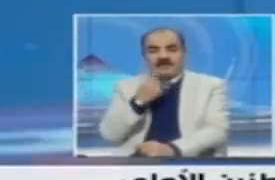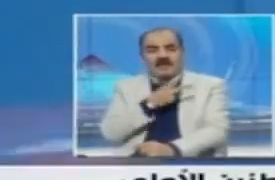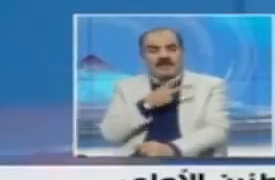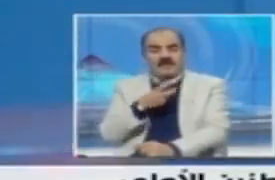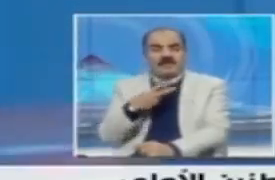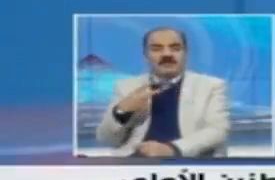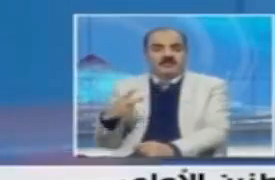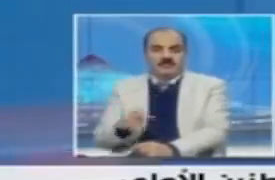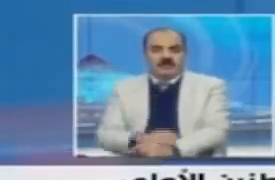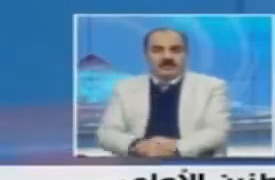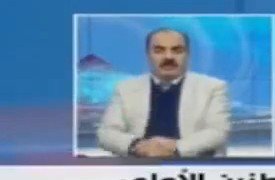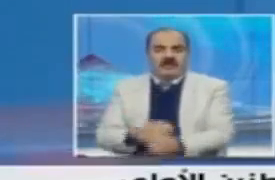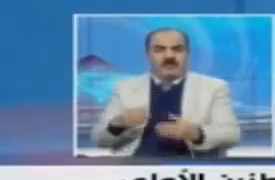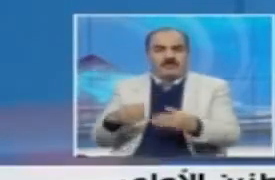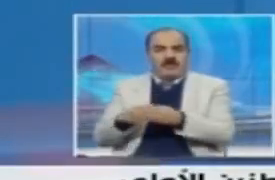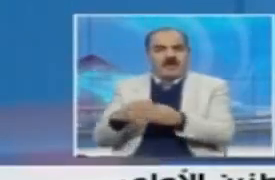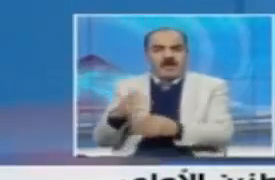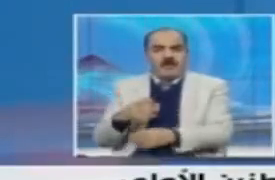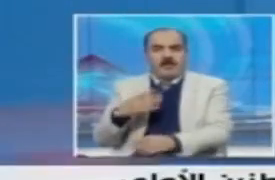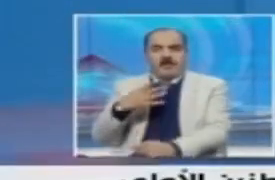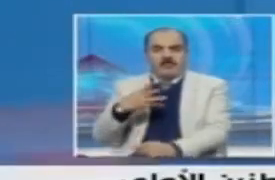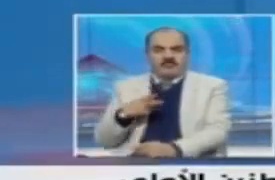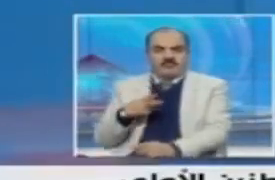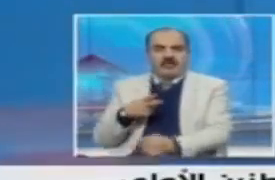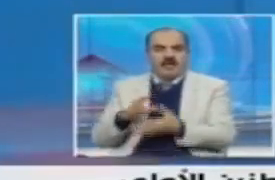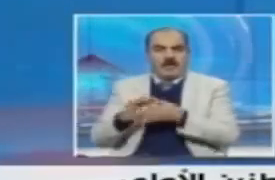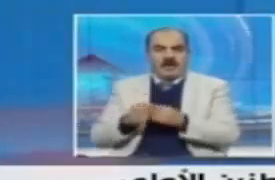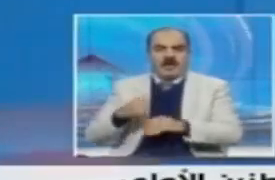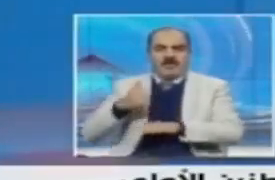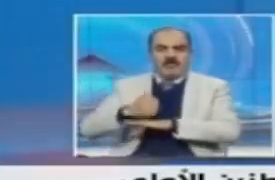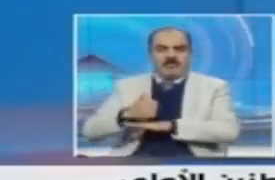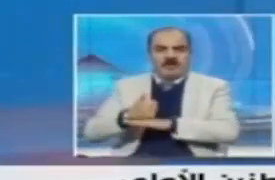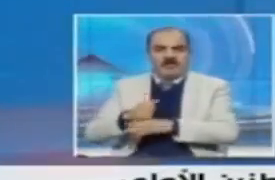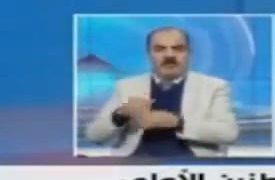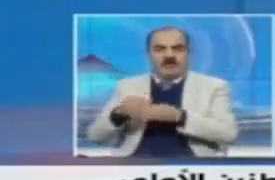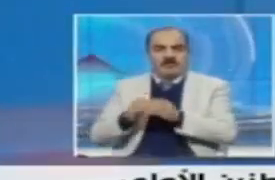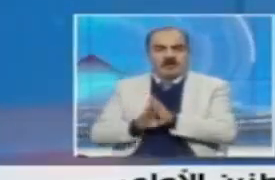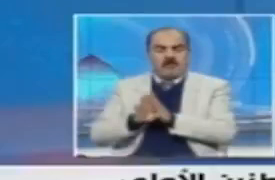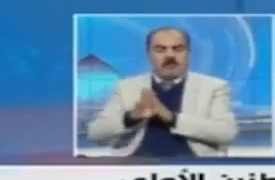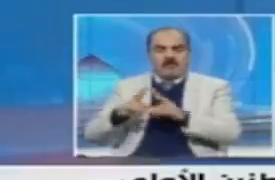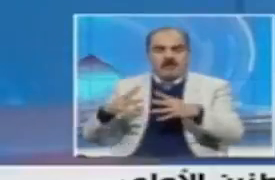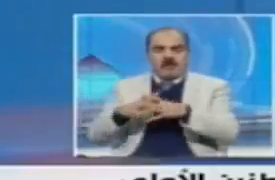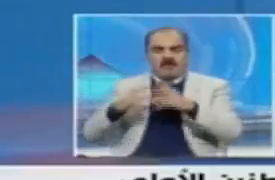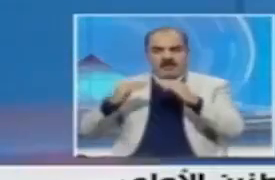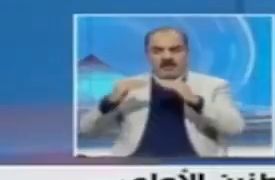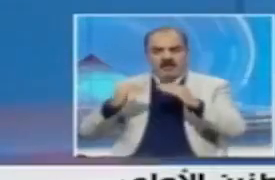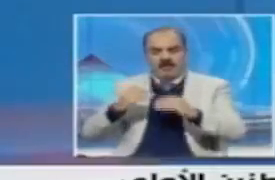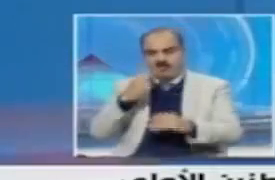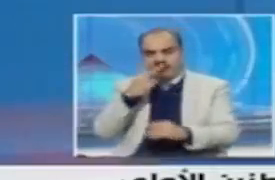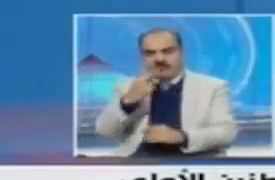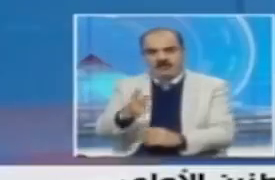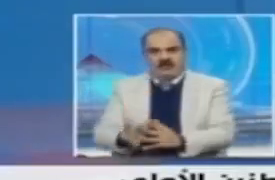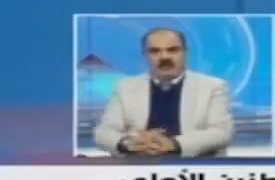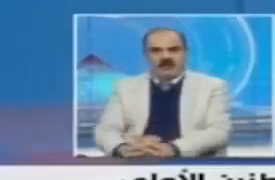في 13 من مارس عام 2022. يضم التحالف 24 جمعية ومؤسسة أهلية